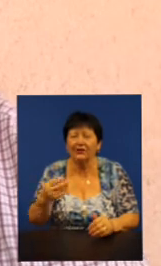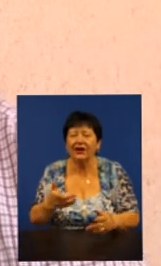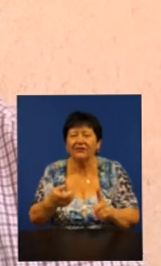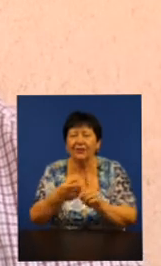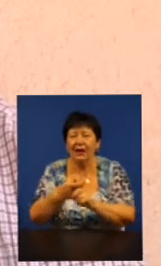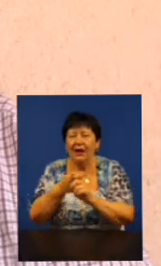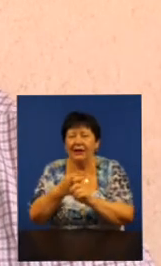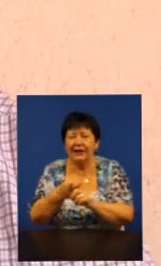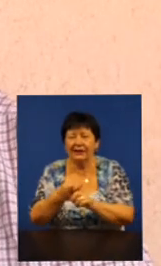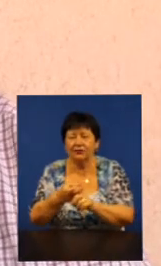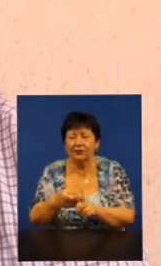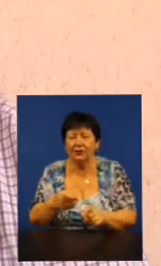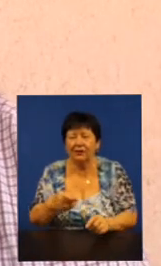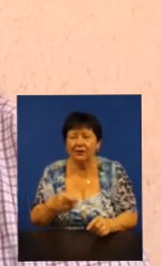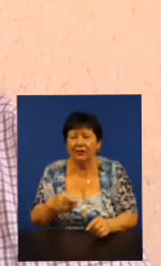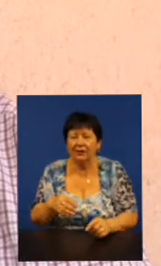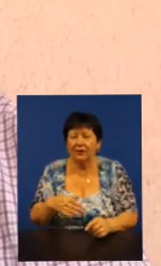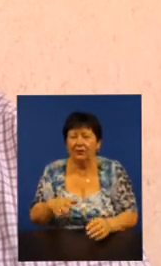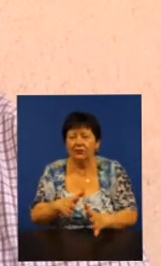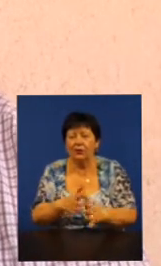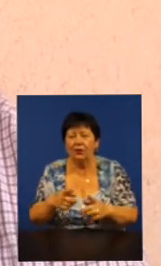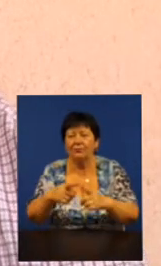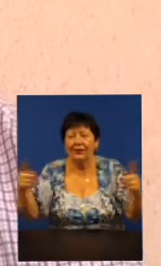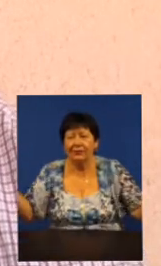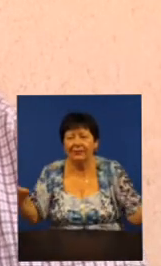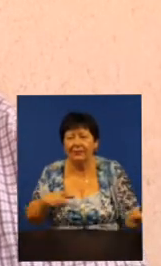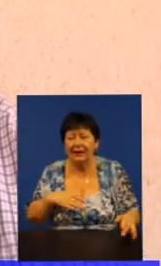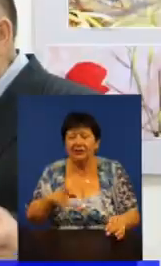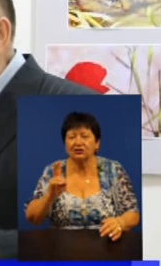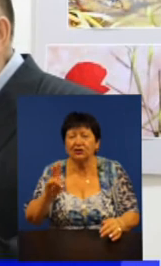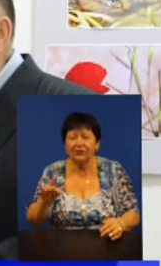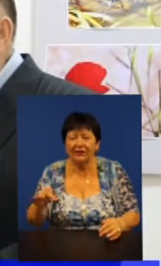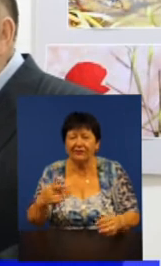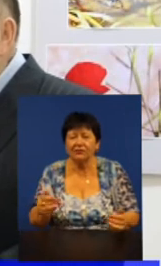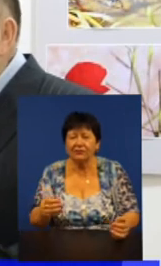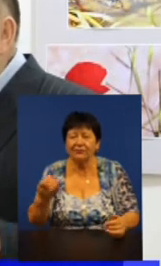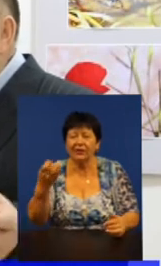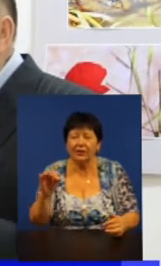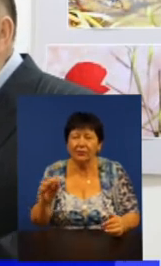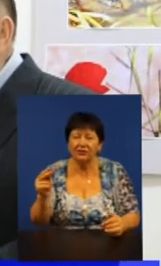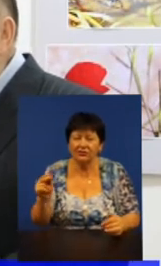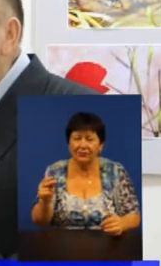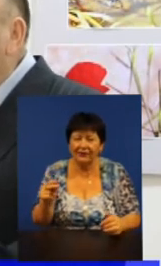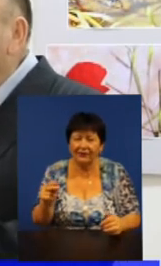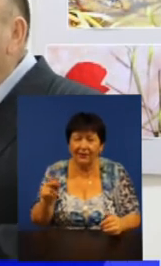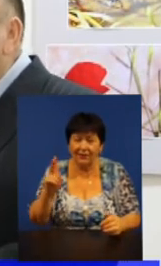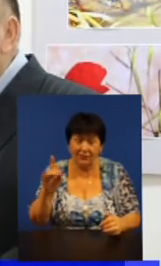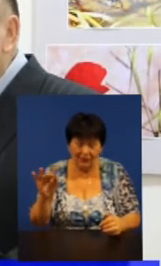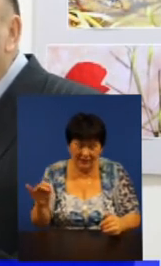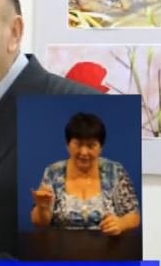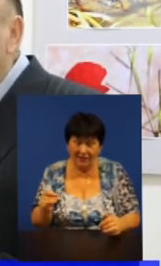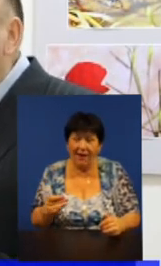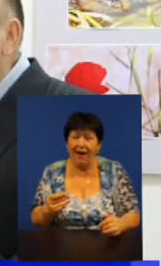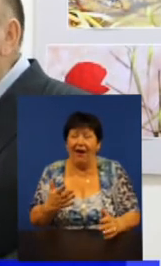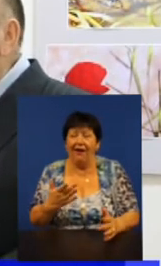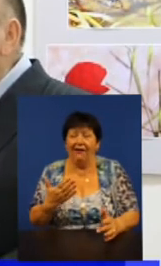legături deosebite, e o perioadă mai mare, dar și din județul Constanța. Ion Ciumică, un cronicar al timpului și